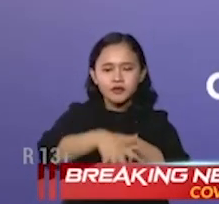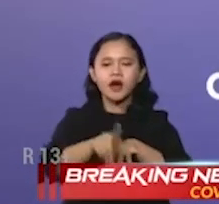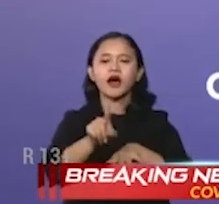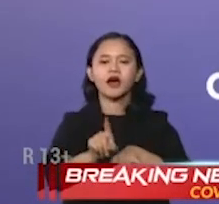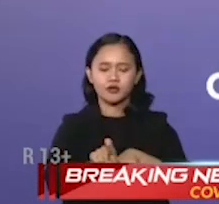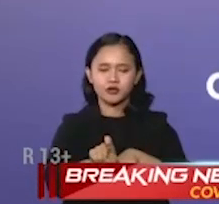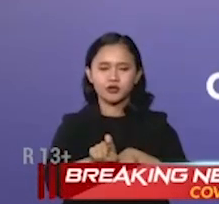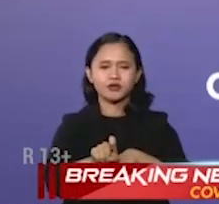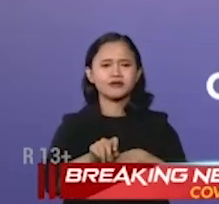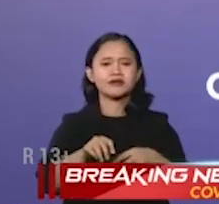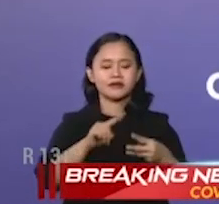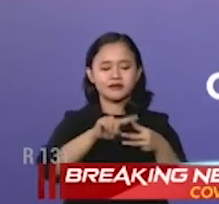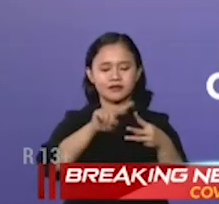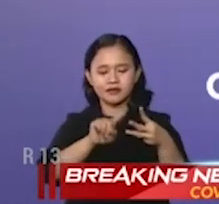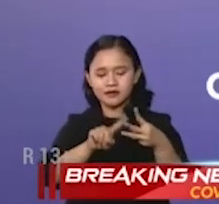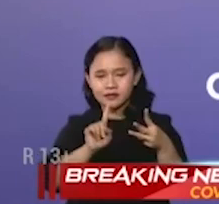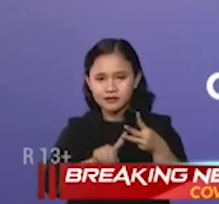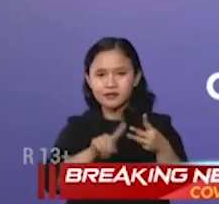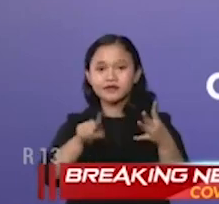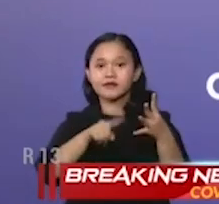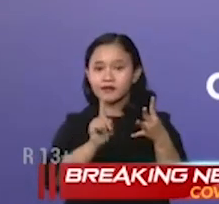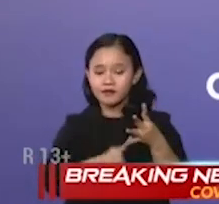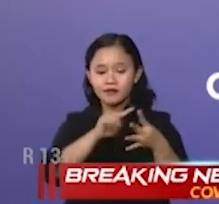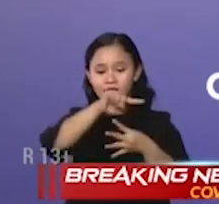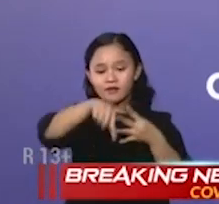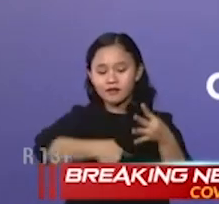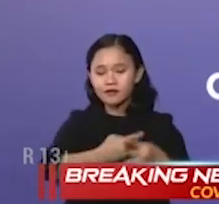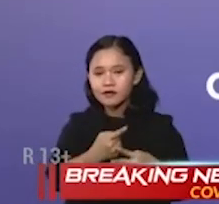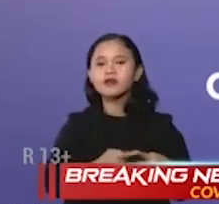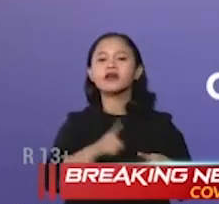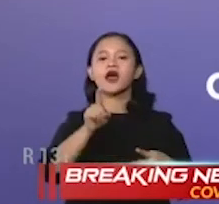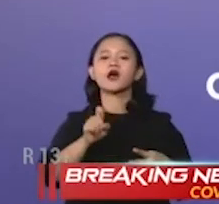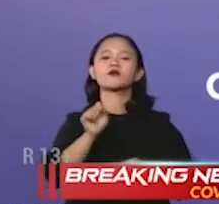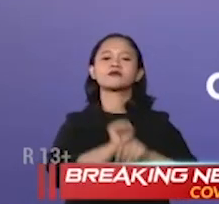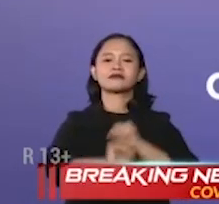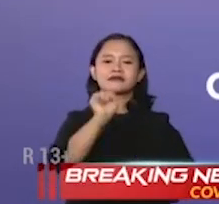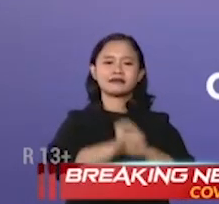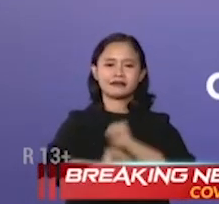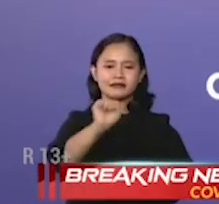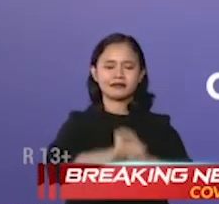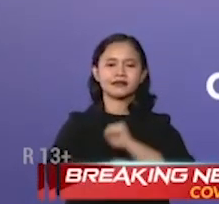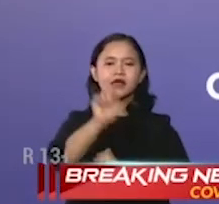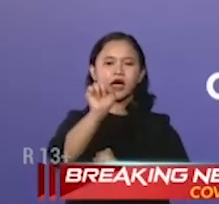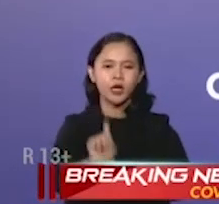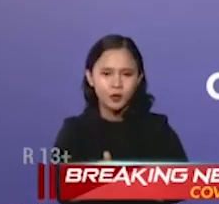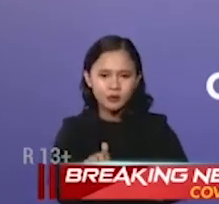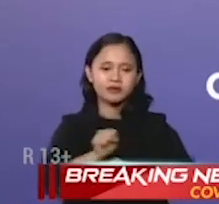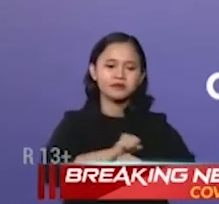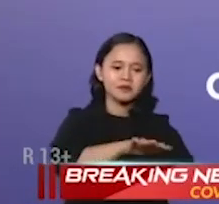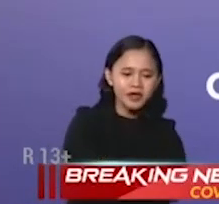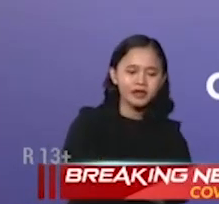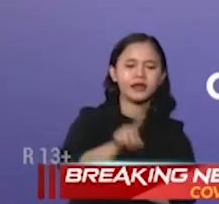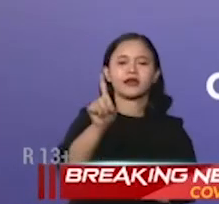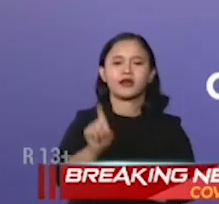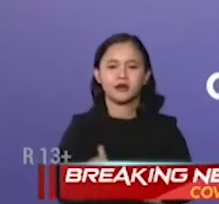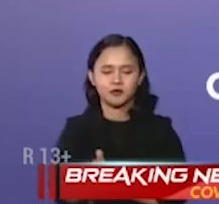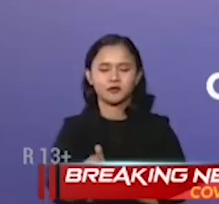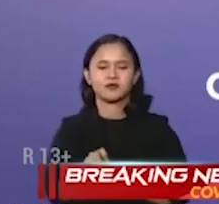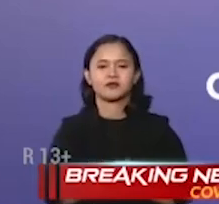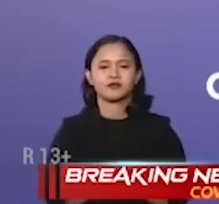harus menjadi sesuatu yang bisa kita budayakan di tengah-tengah lingkungan keluarga kita